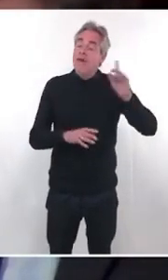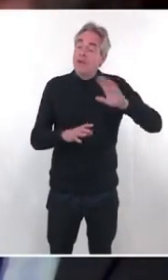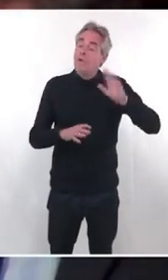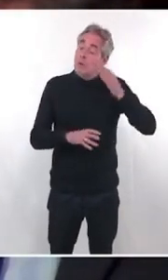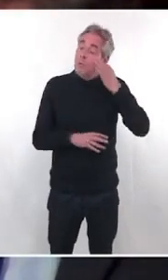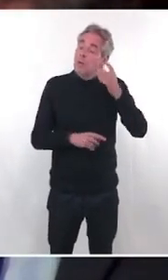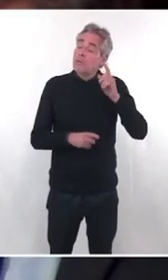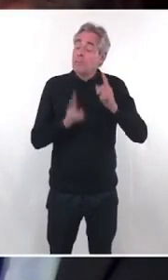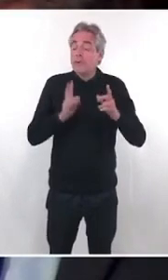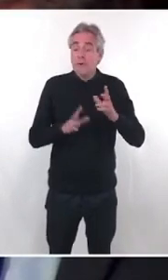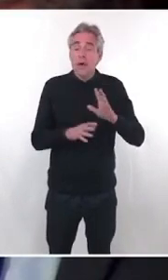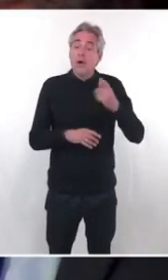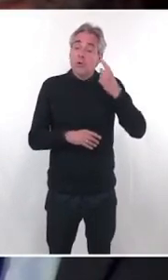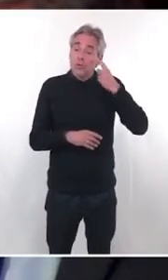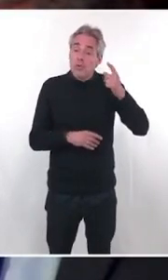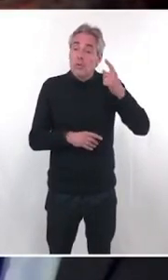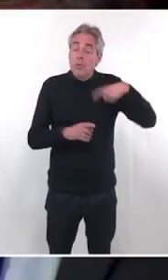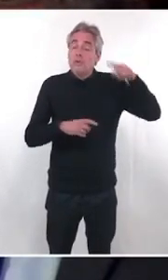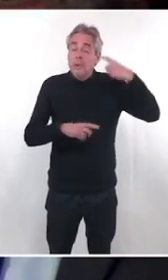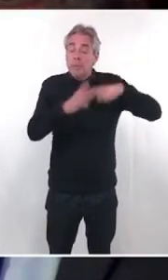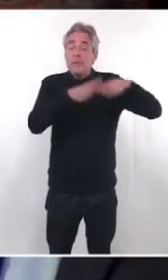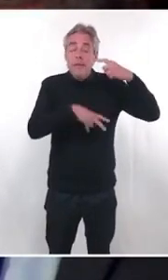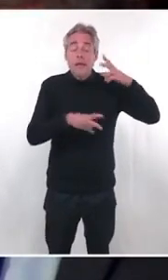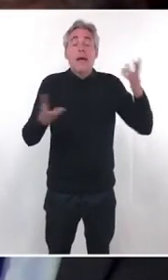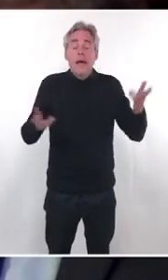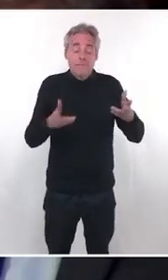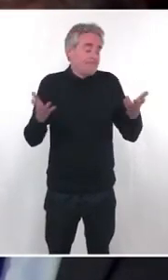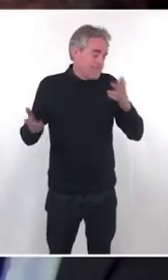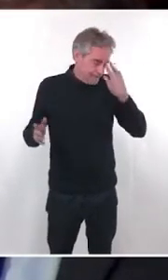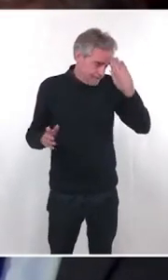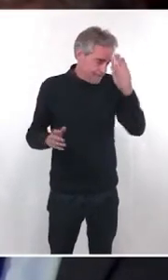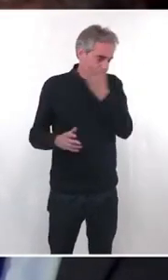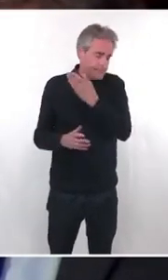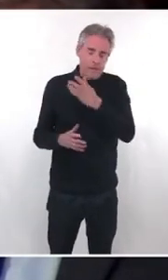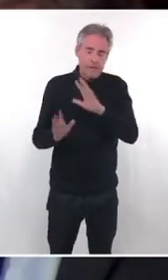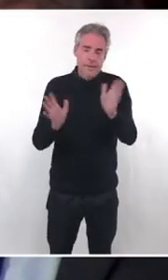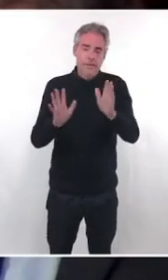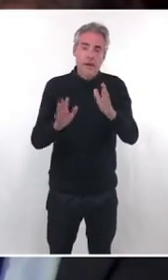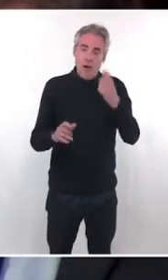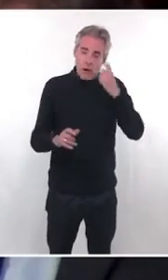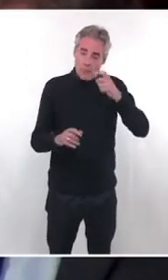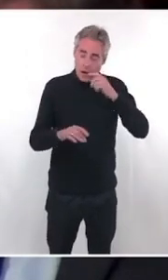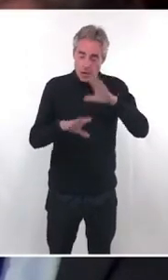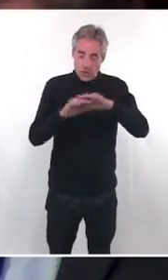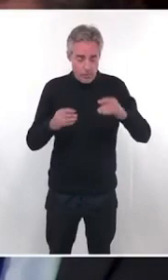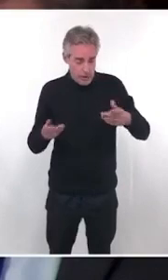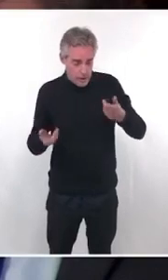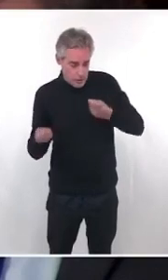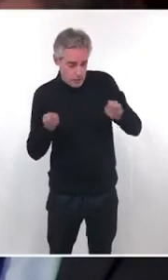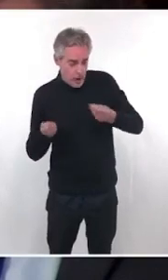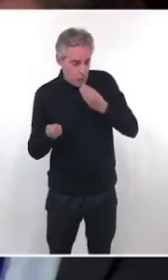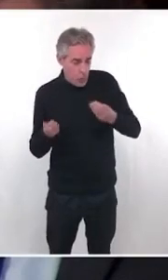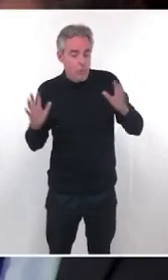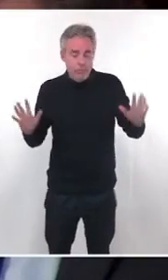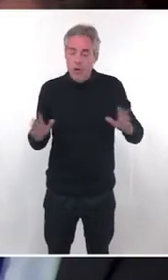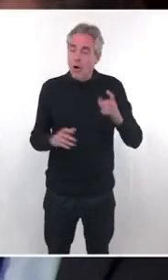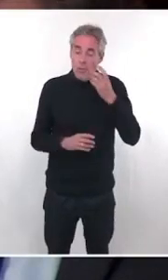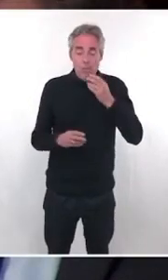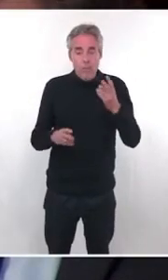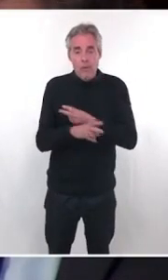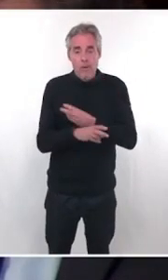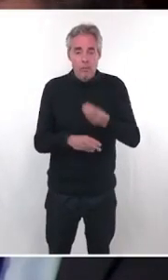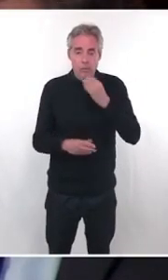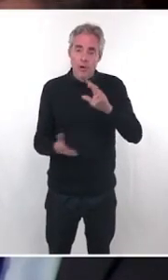que, nous avions prévu de tout changer et finalement, au bout du compte, quand on est arrivé aux manettes, on s'aperçoit que c'est pas si mal que